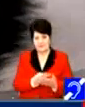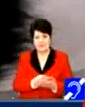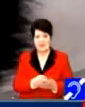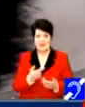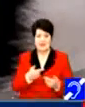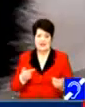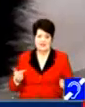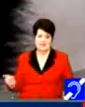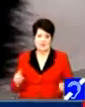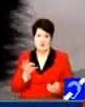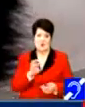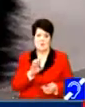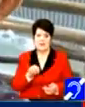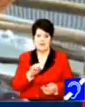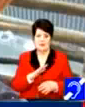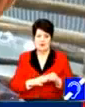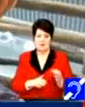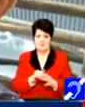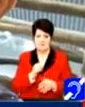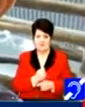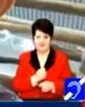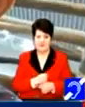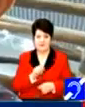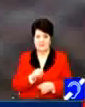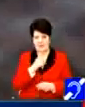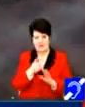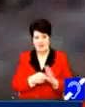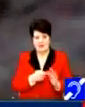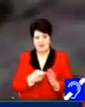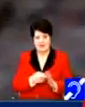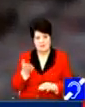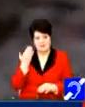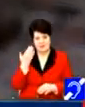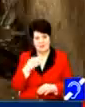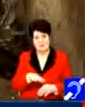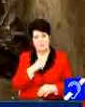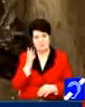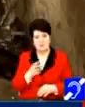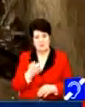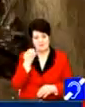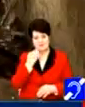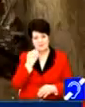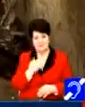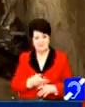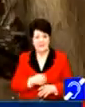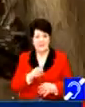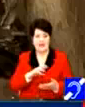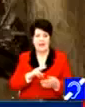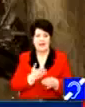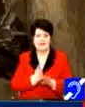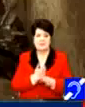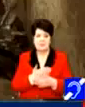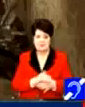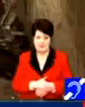sau sticlărie confecționată manual. Tot aici poți afla cum vânau în trecut băștinașii, doar cu niște instrumente